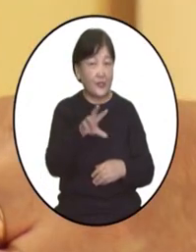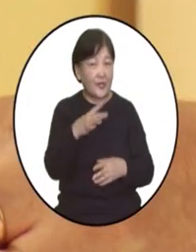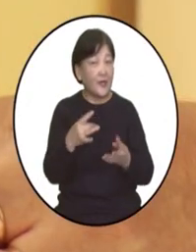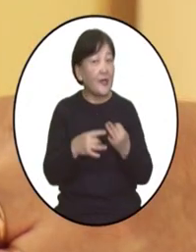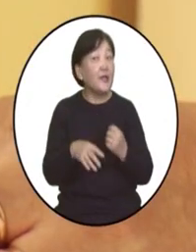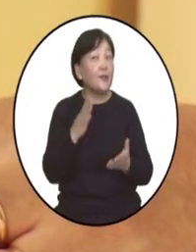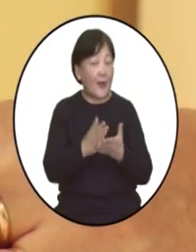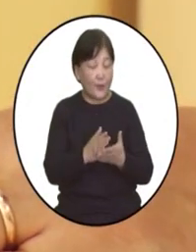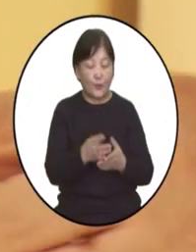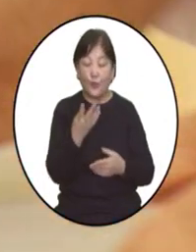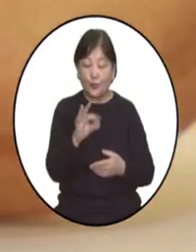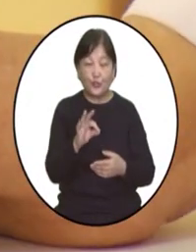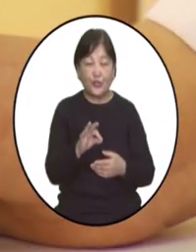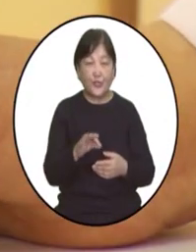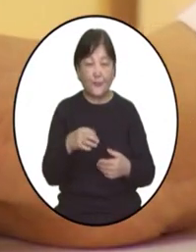40 дээр хід байна вэ?